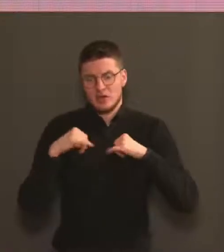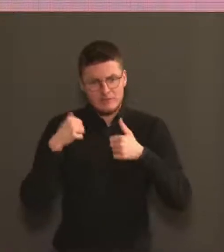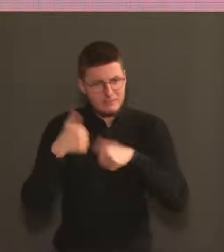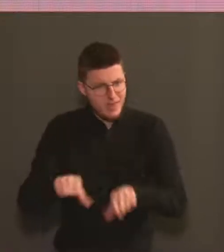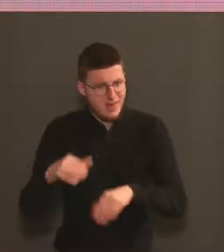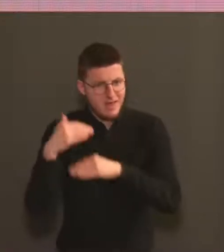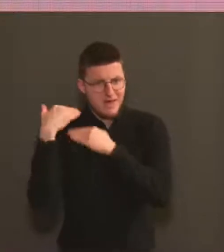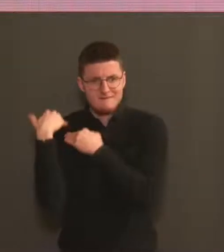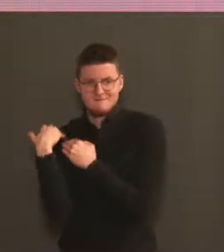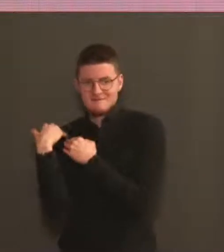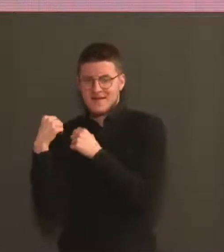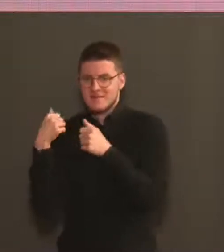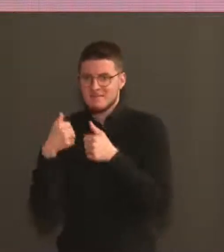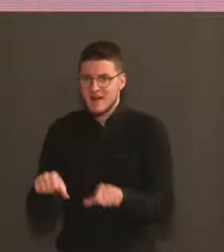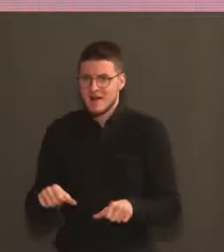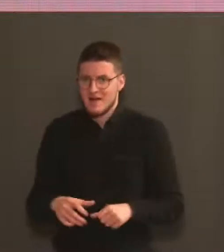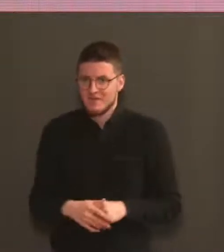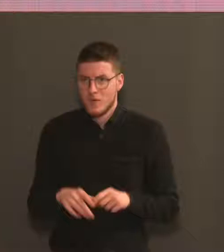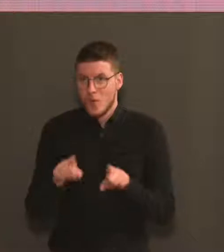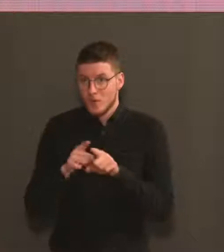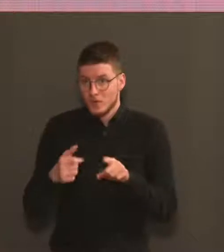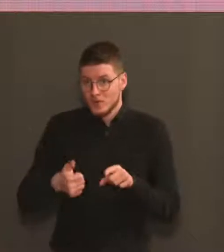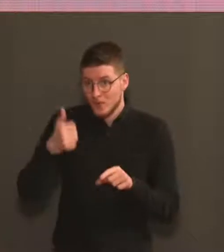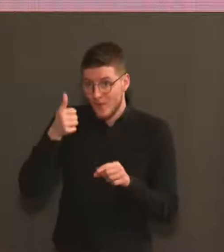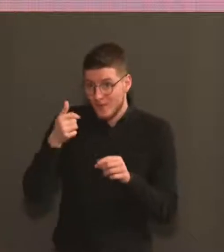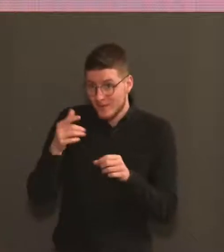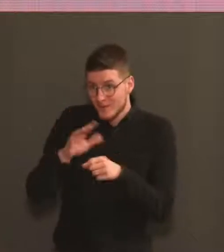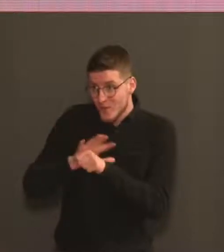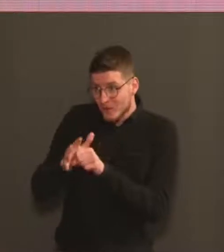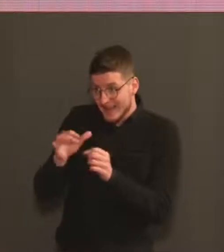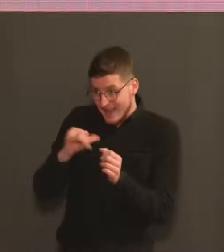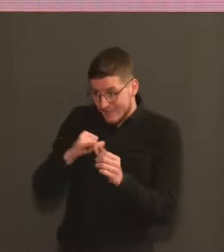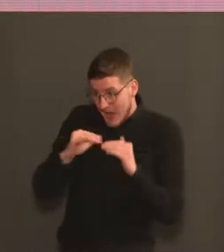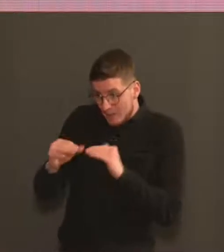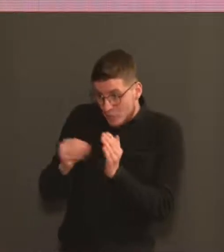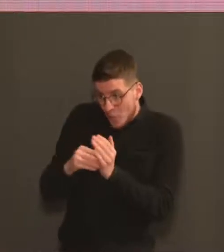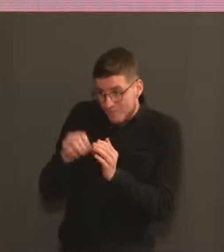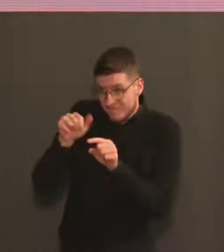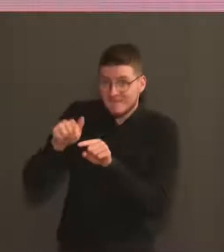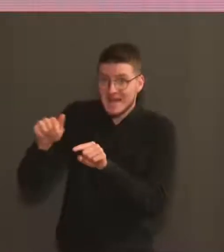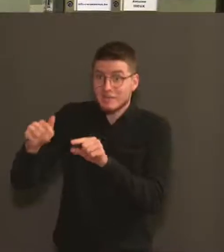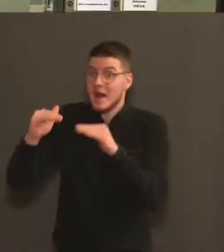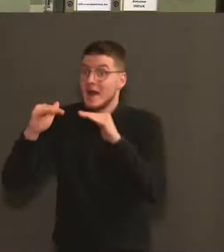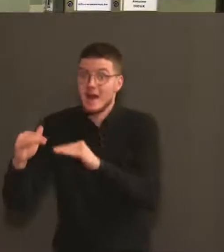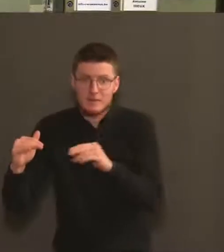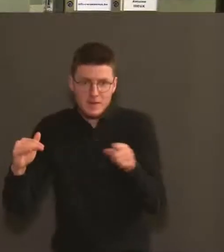meer daar er nog altijd veel COVID-patiënten in het ziekenhuis liggen. Dank u voor uw aandacht.